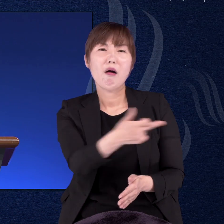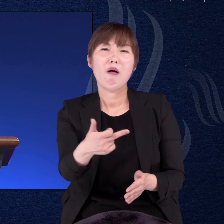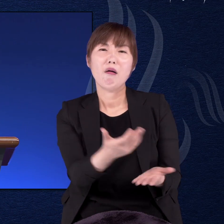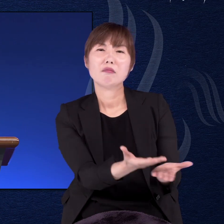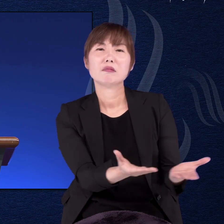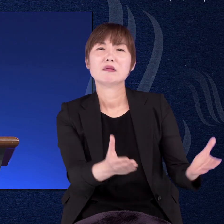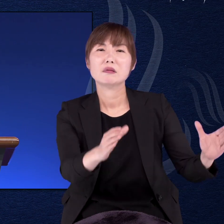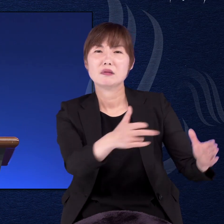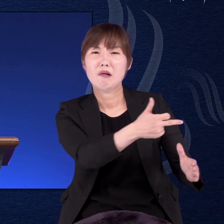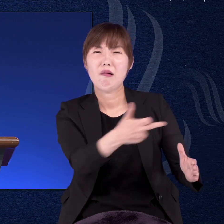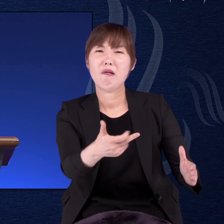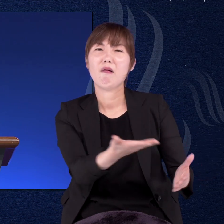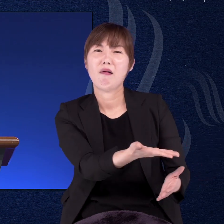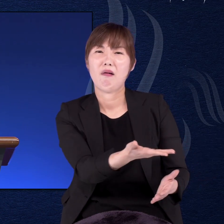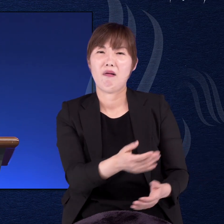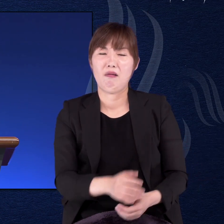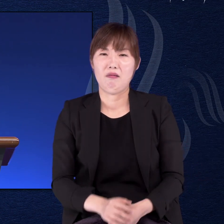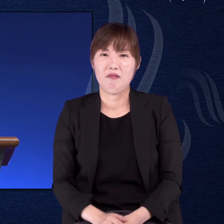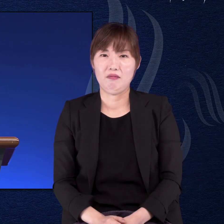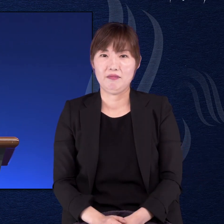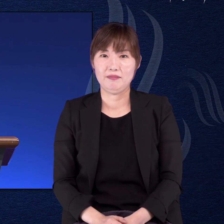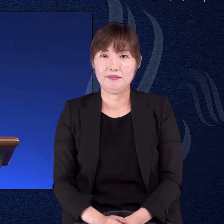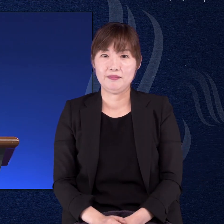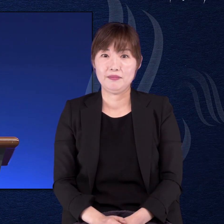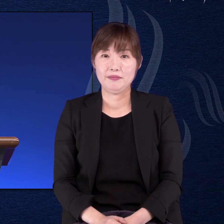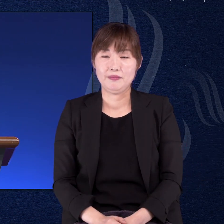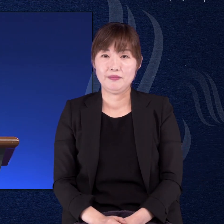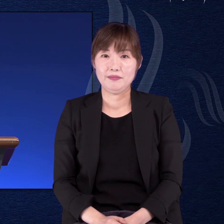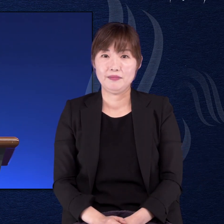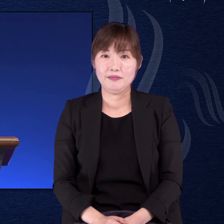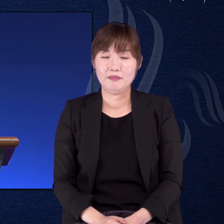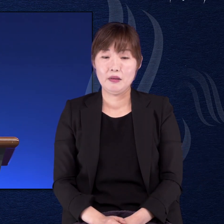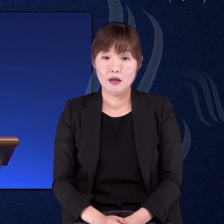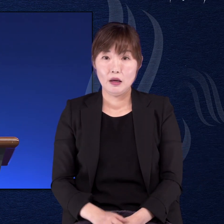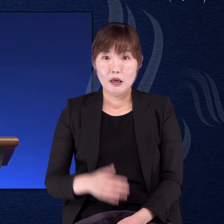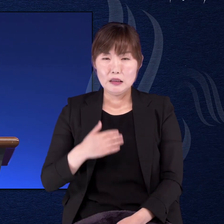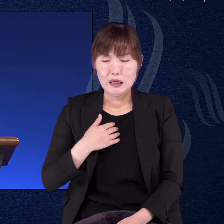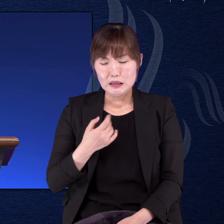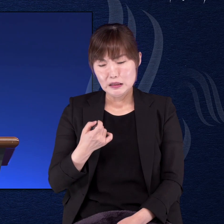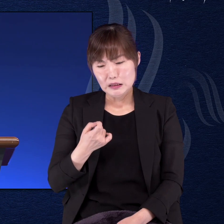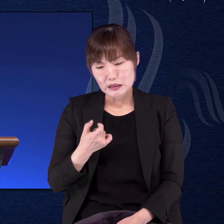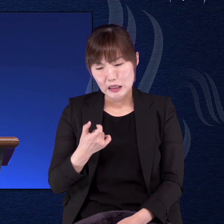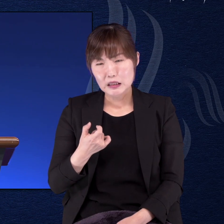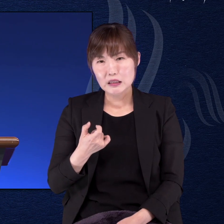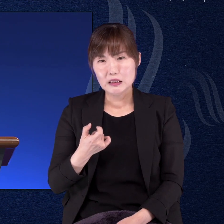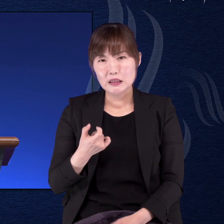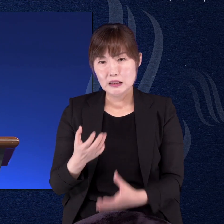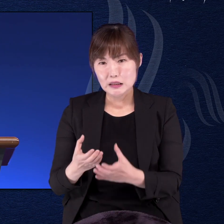내가 감당할 시험만 주시니까 이런 아이들 키울 그릇밖에 안 되겠구나.